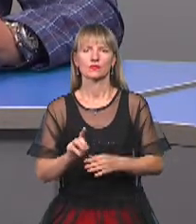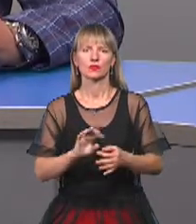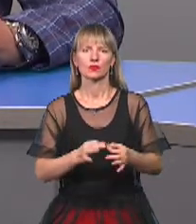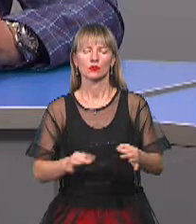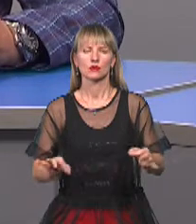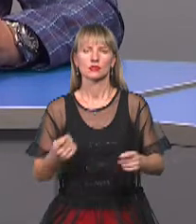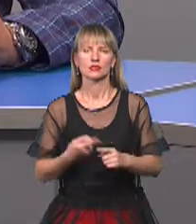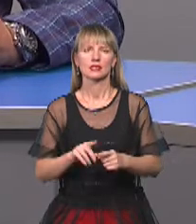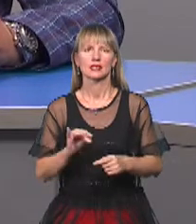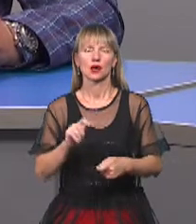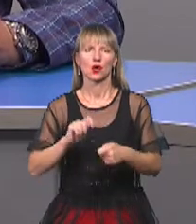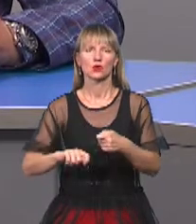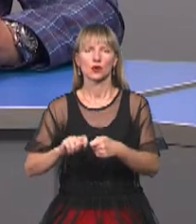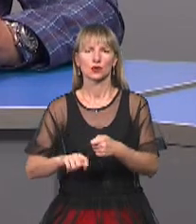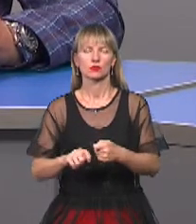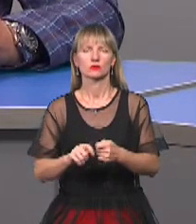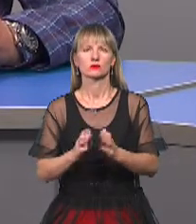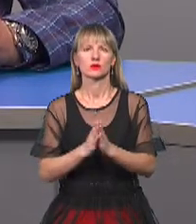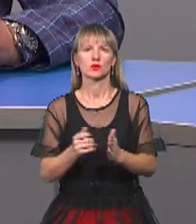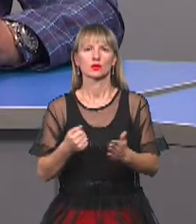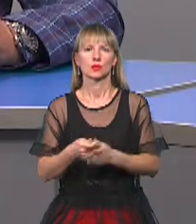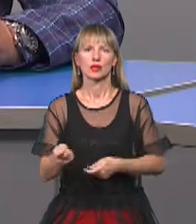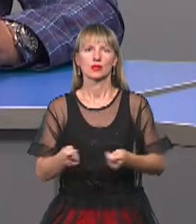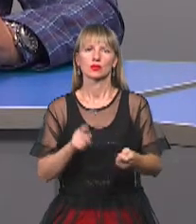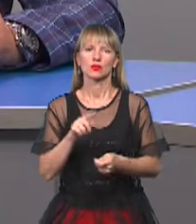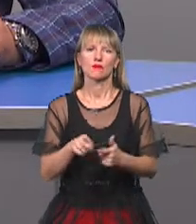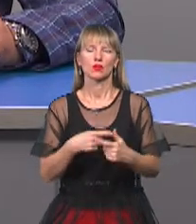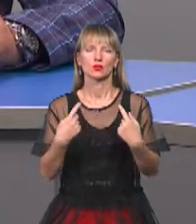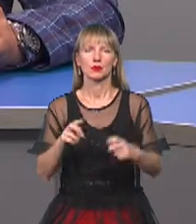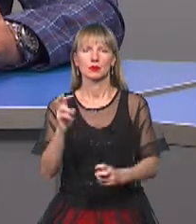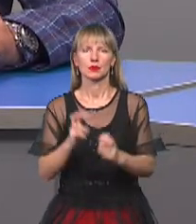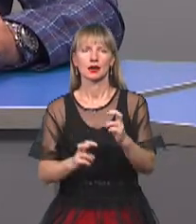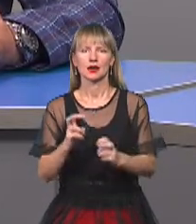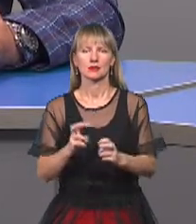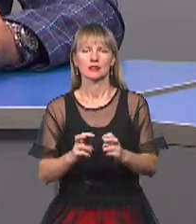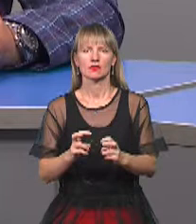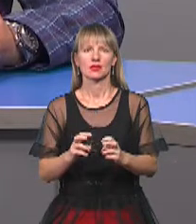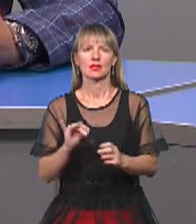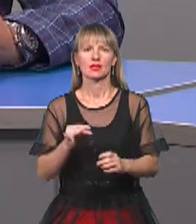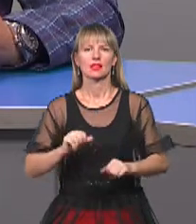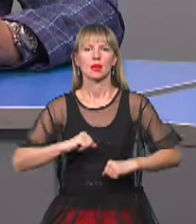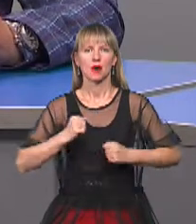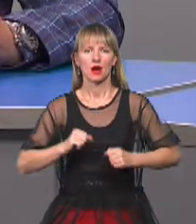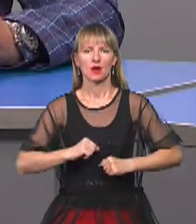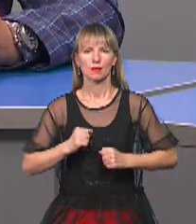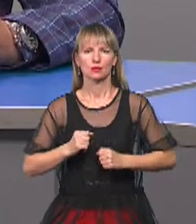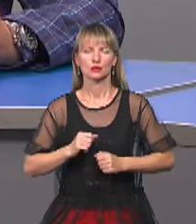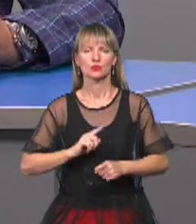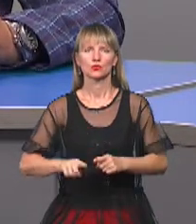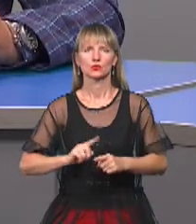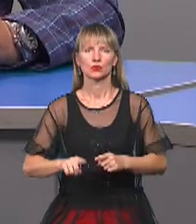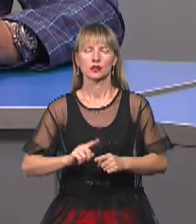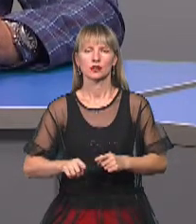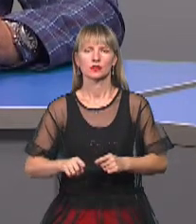процес цей і контролюємо, звертаємося до керівництва того чи іншого підприємства і намагаємось ускорити